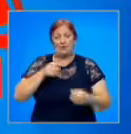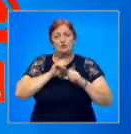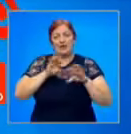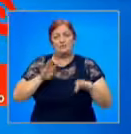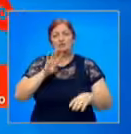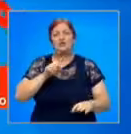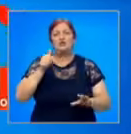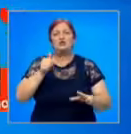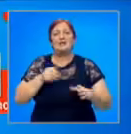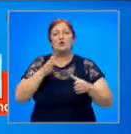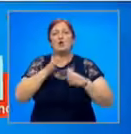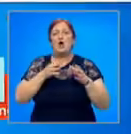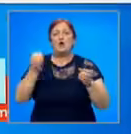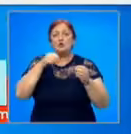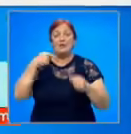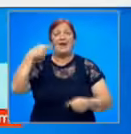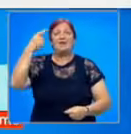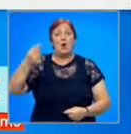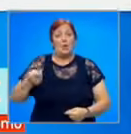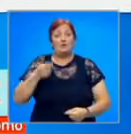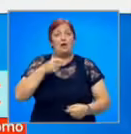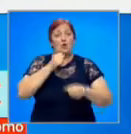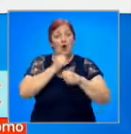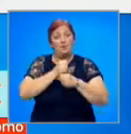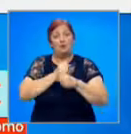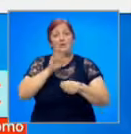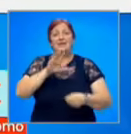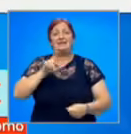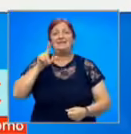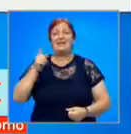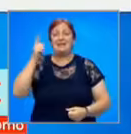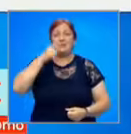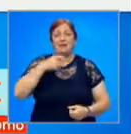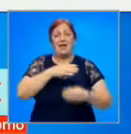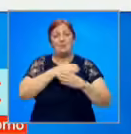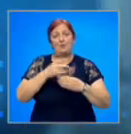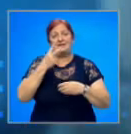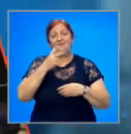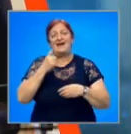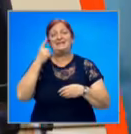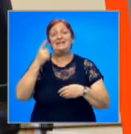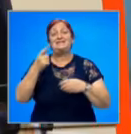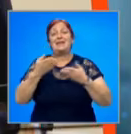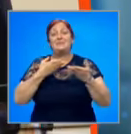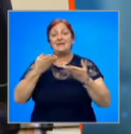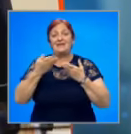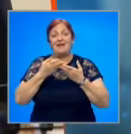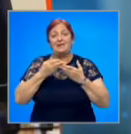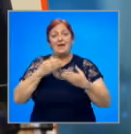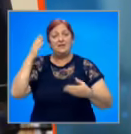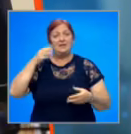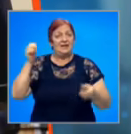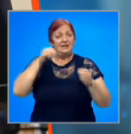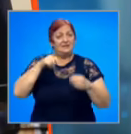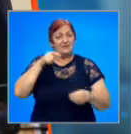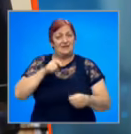разпусне 46-тото народно събрание утре. То работи 57 дни и проведе 27 заседания. И